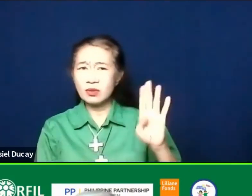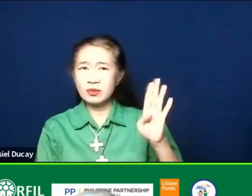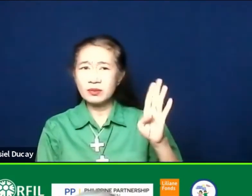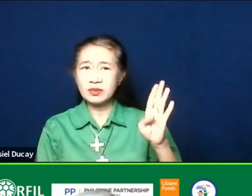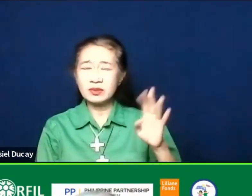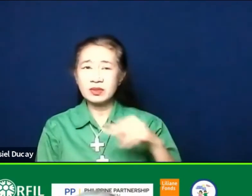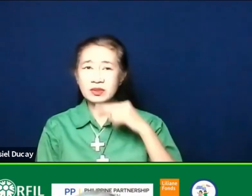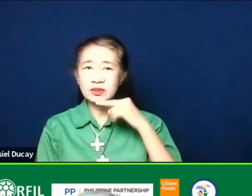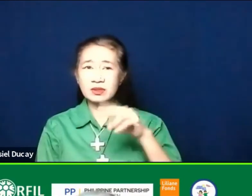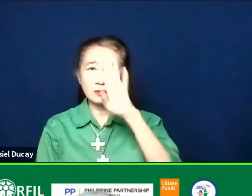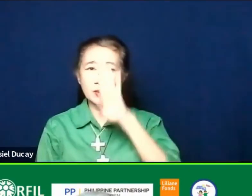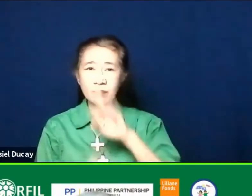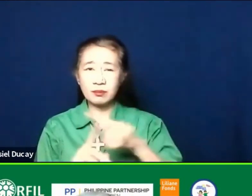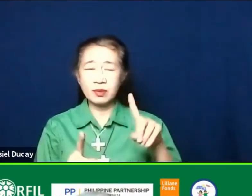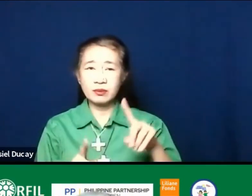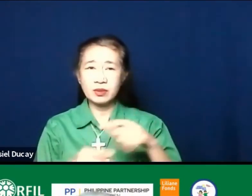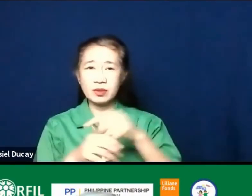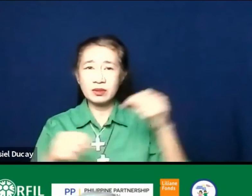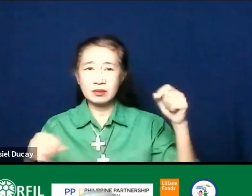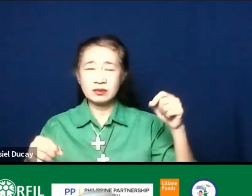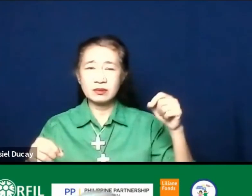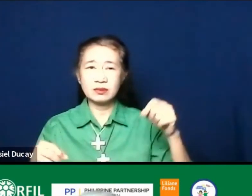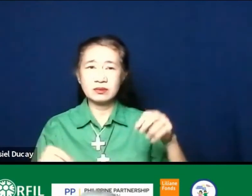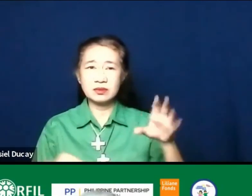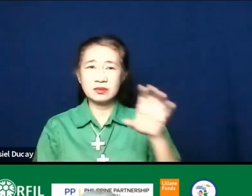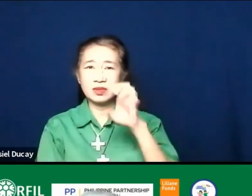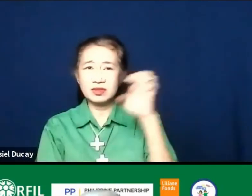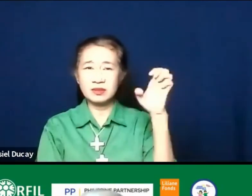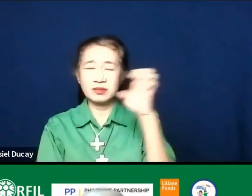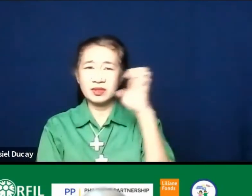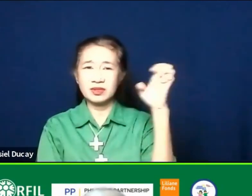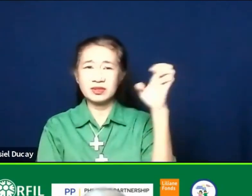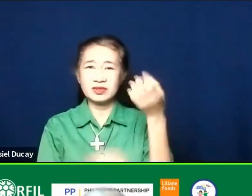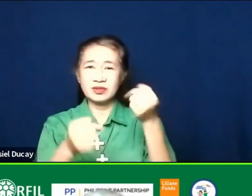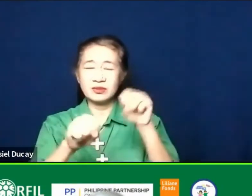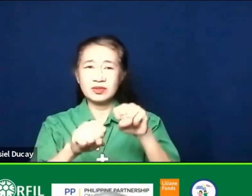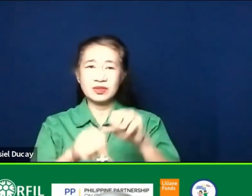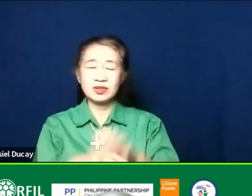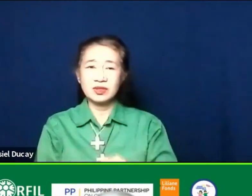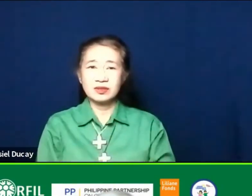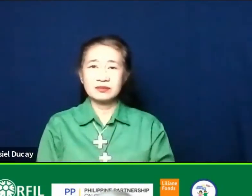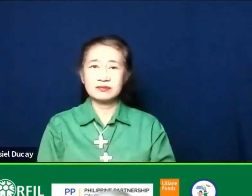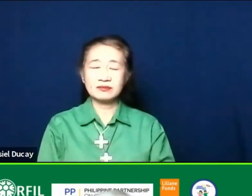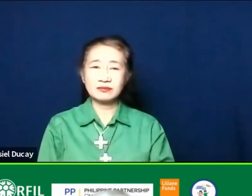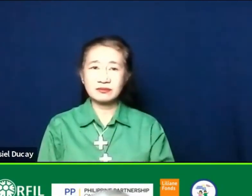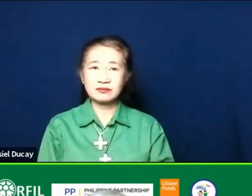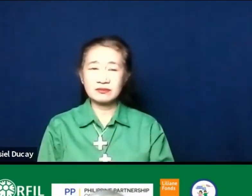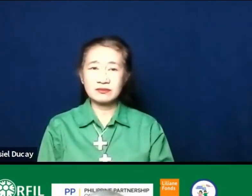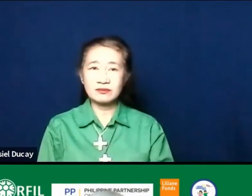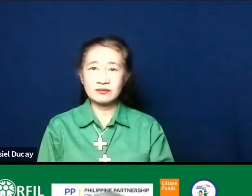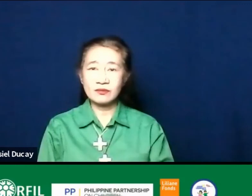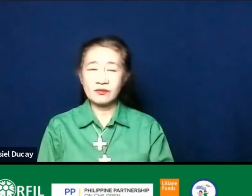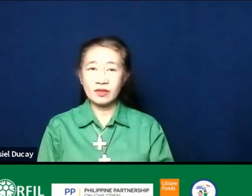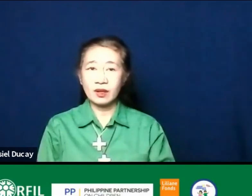po siya nabasag, pero yung strap gumive up no emergency situation namin. Ayun, di ba po? Okay. Jay, meron pa